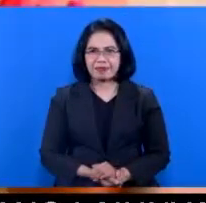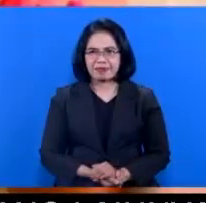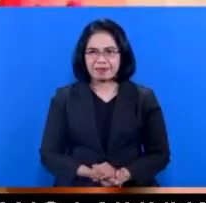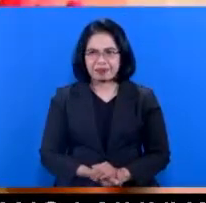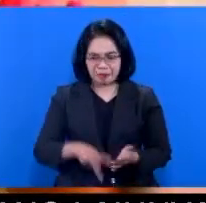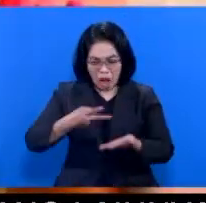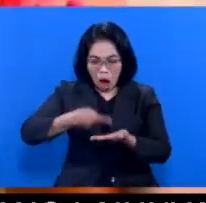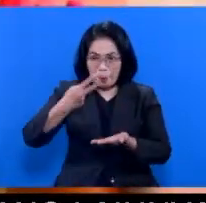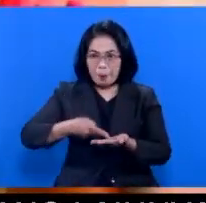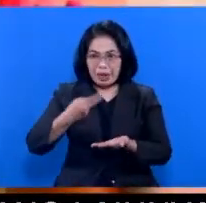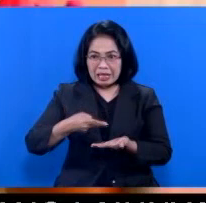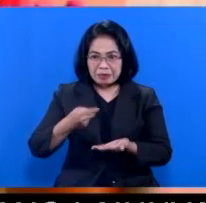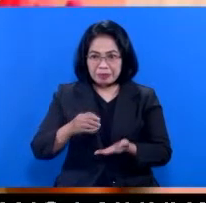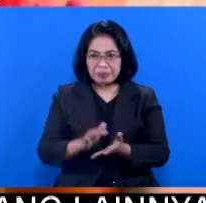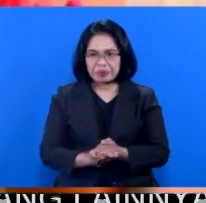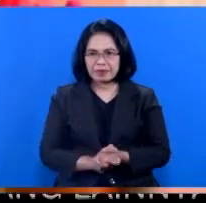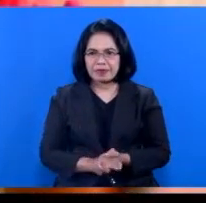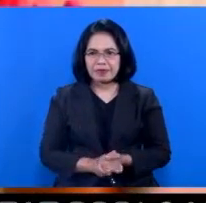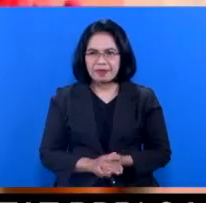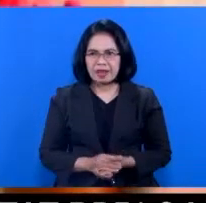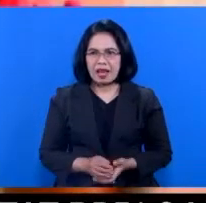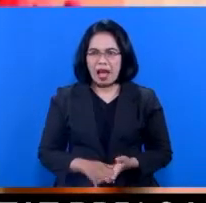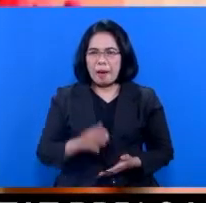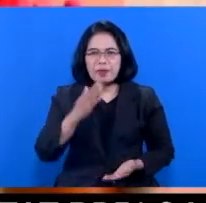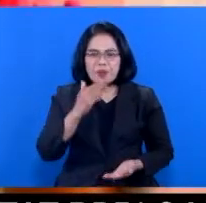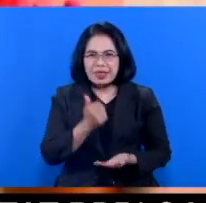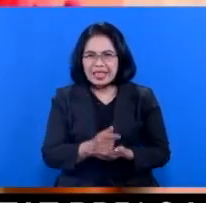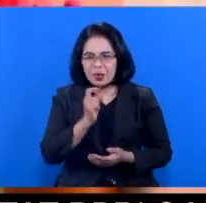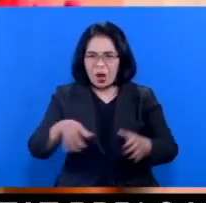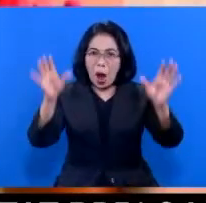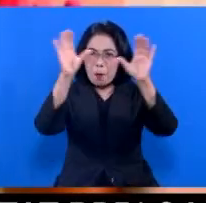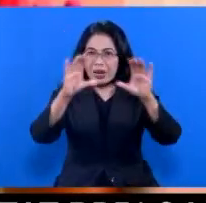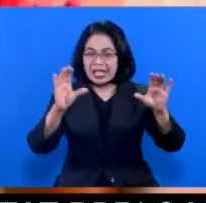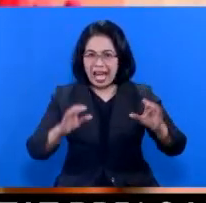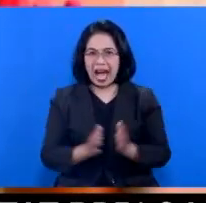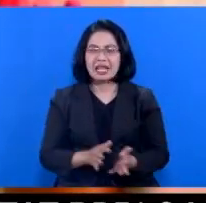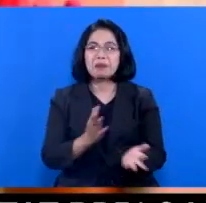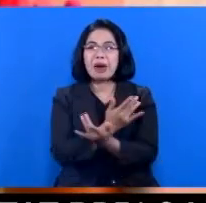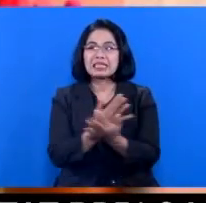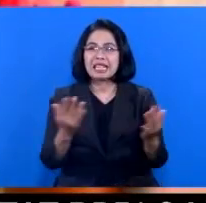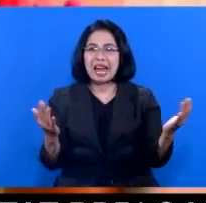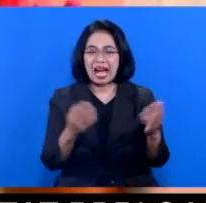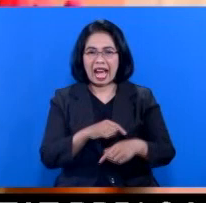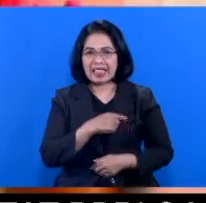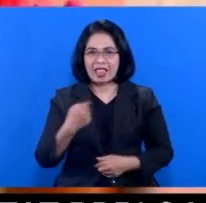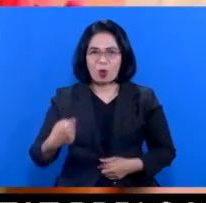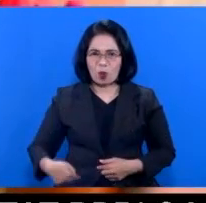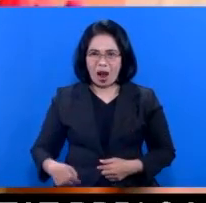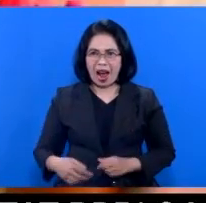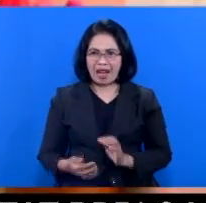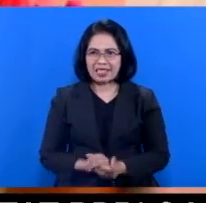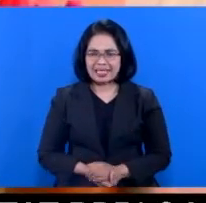Mie memiliki peranan penting dalam setiap acara maupun perayaan masyarakat Tionghoa. Mie sendiri merupakan simbol dari